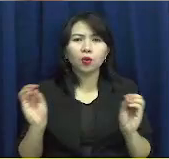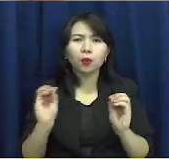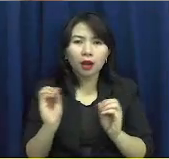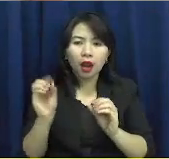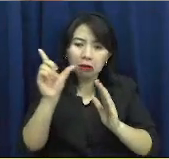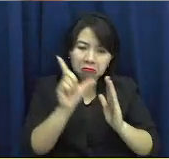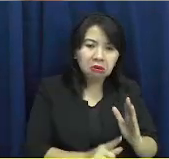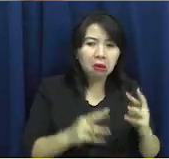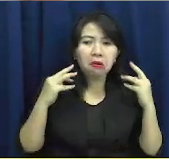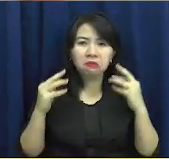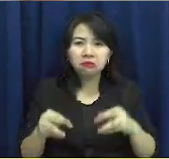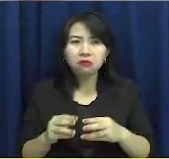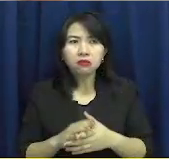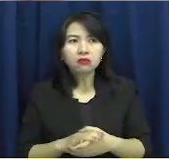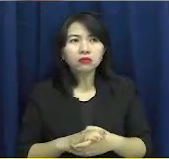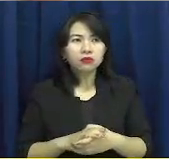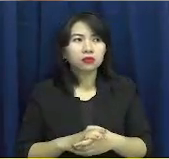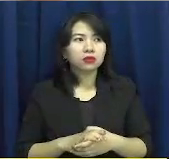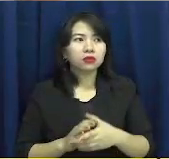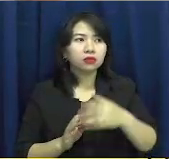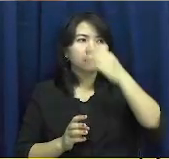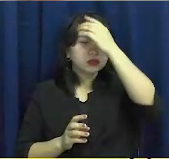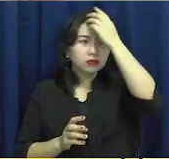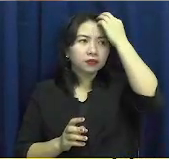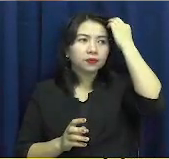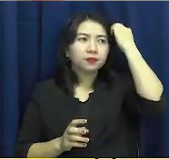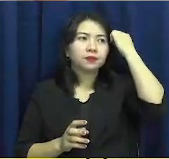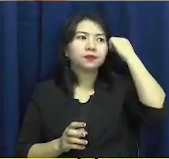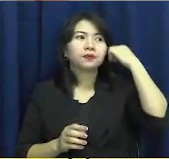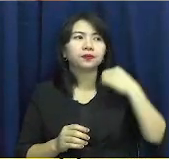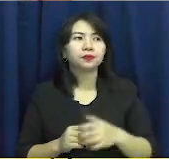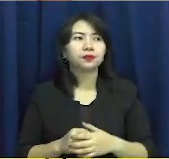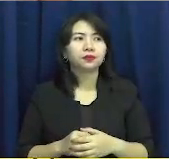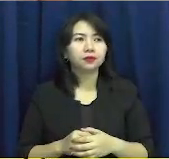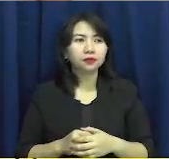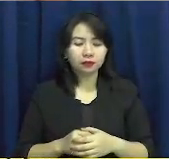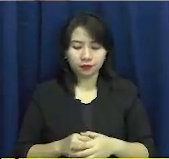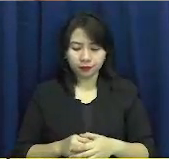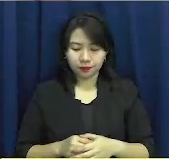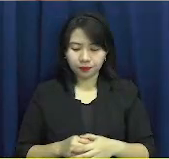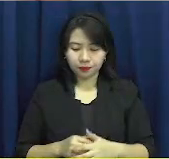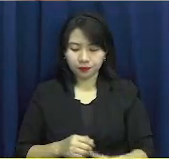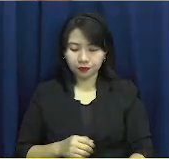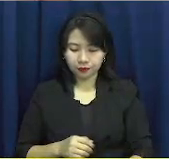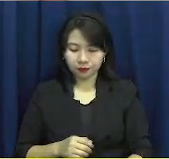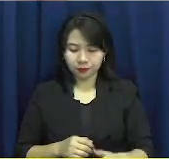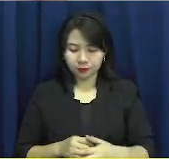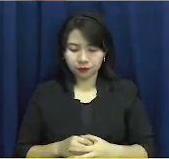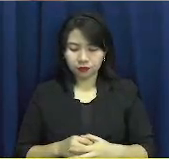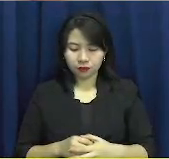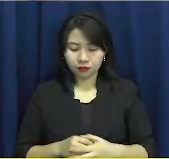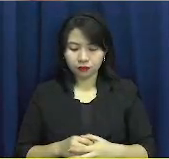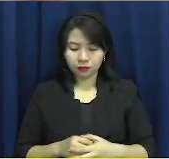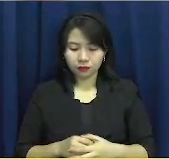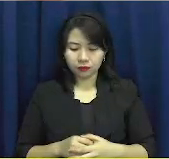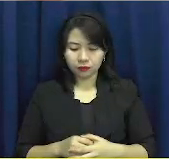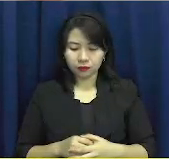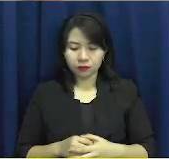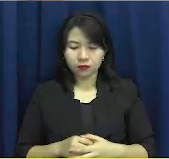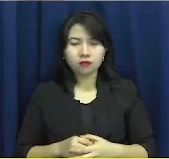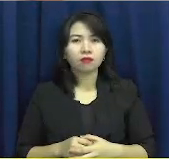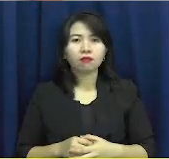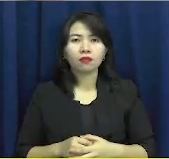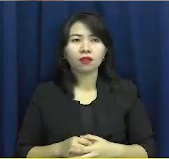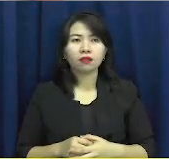Tsaka yung ugong, walang ganun eh. Kailan wala tayo sa Bible yan. Yung ano, sir, Jawi, yung sinasabi nila, kasi